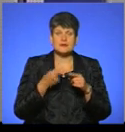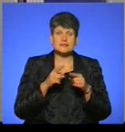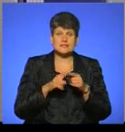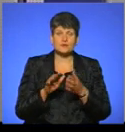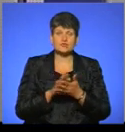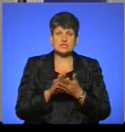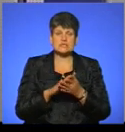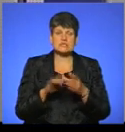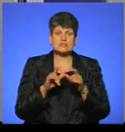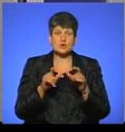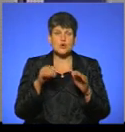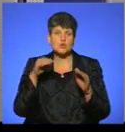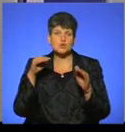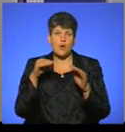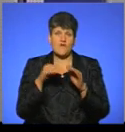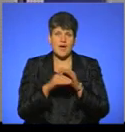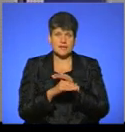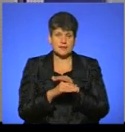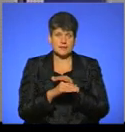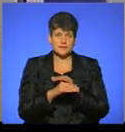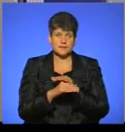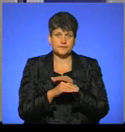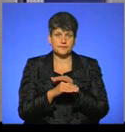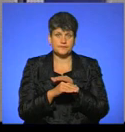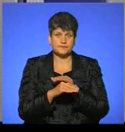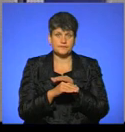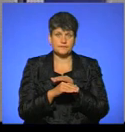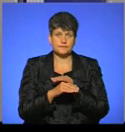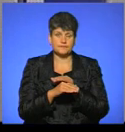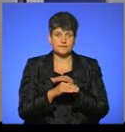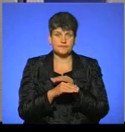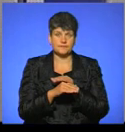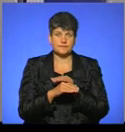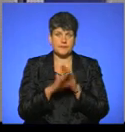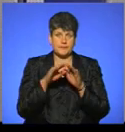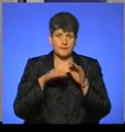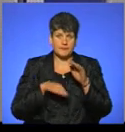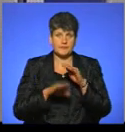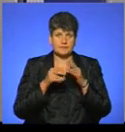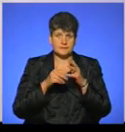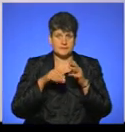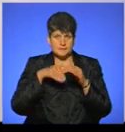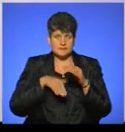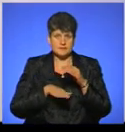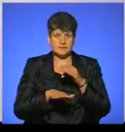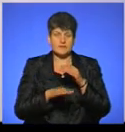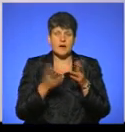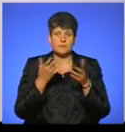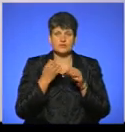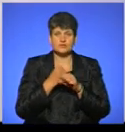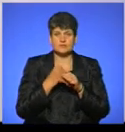споруди сховати під поверхню ґрунту або зробити в